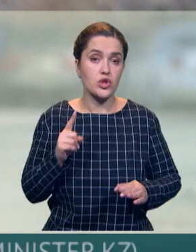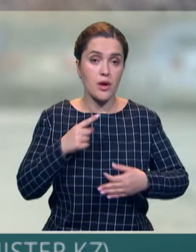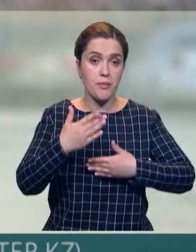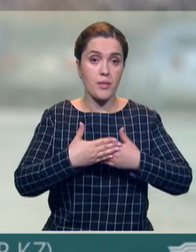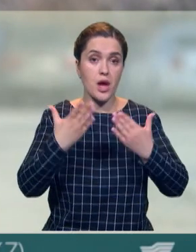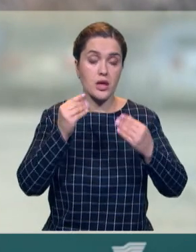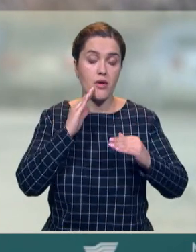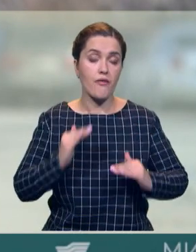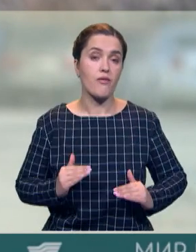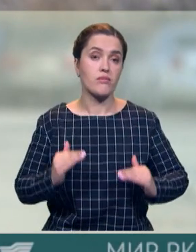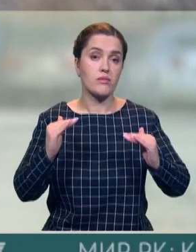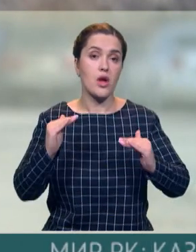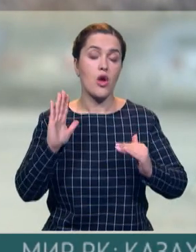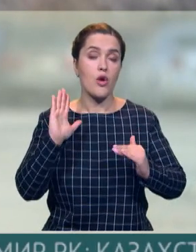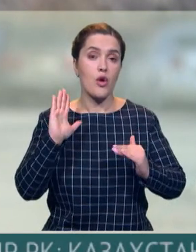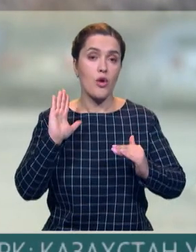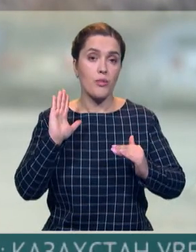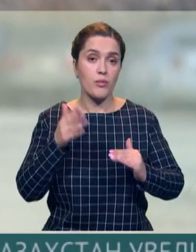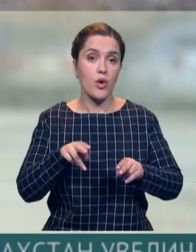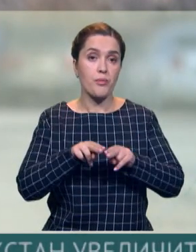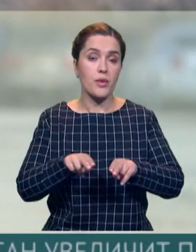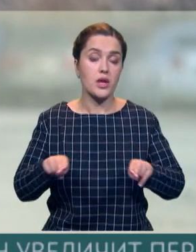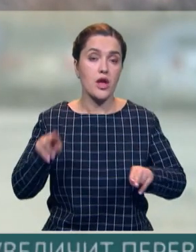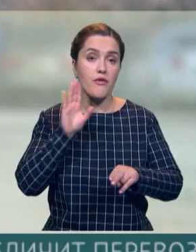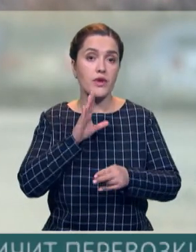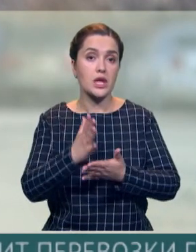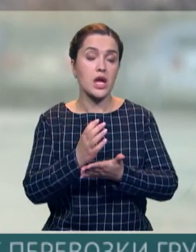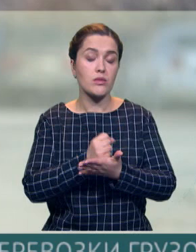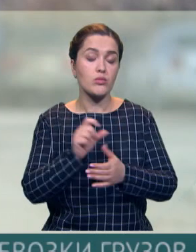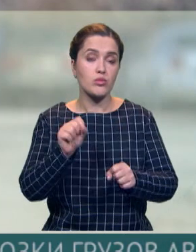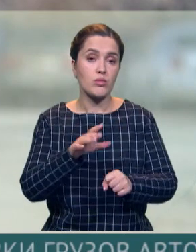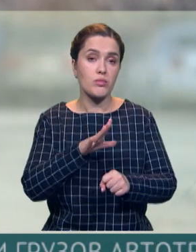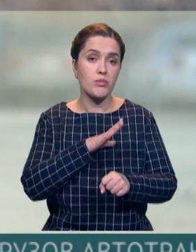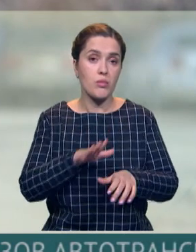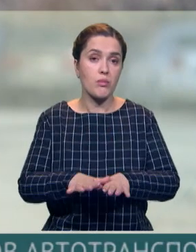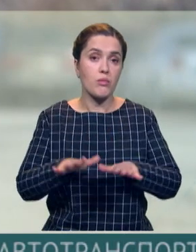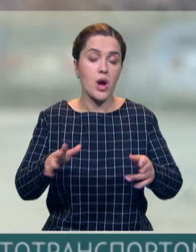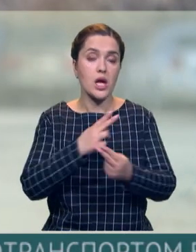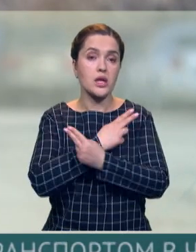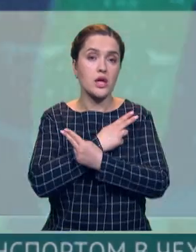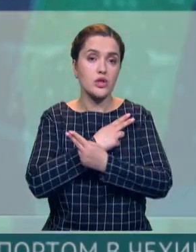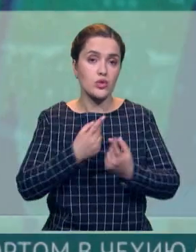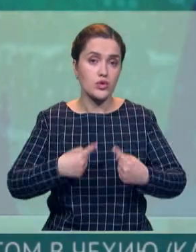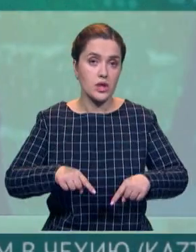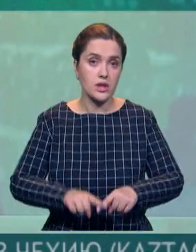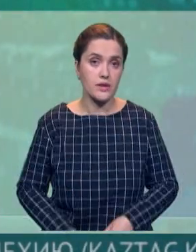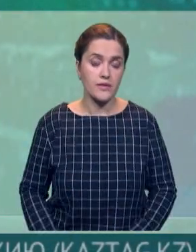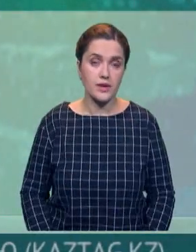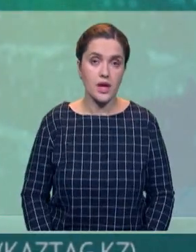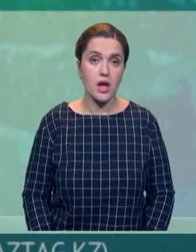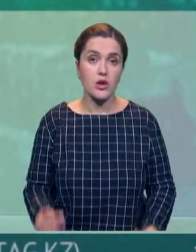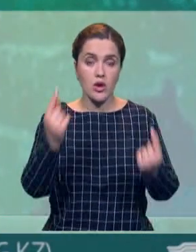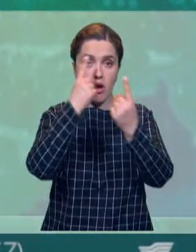связи с поднятием уровня воды именно на Петропавловском водохранилище то, что возможно затопление дачных участков.